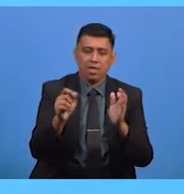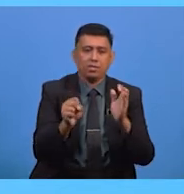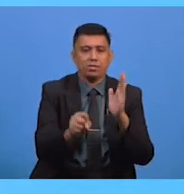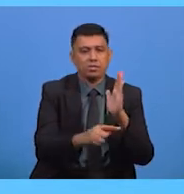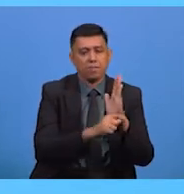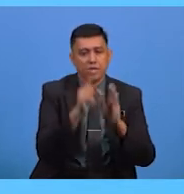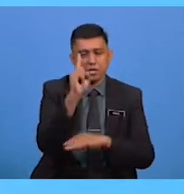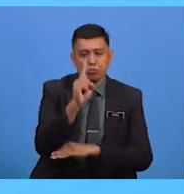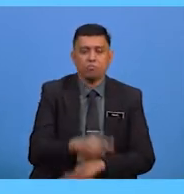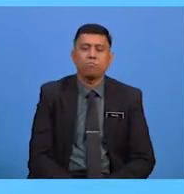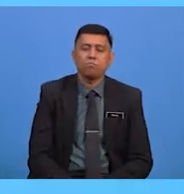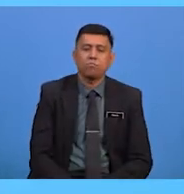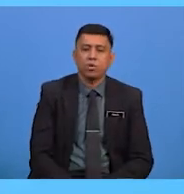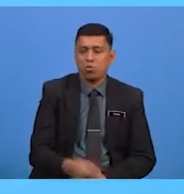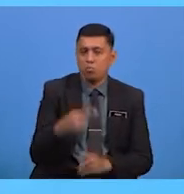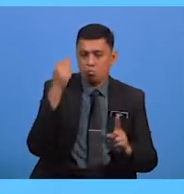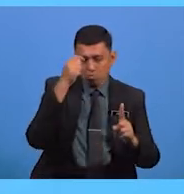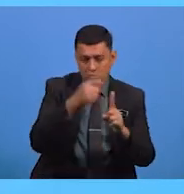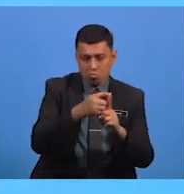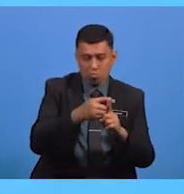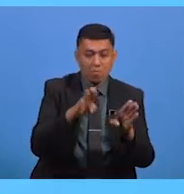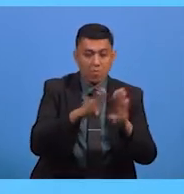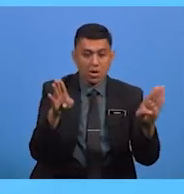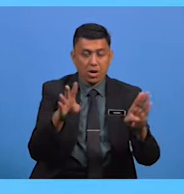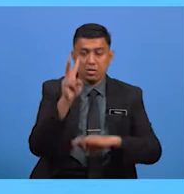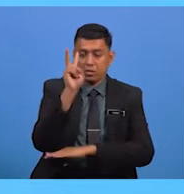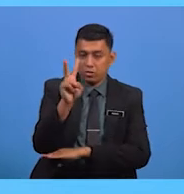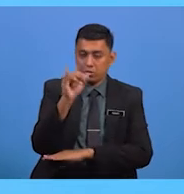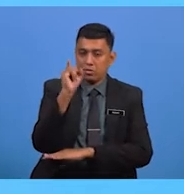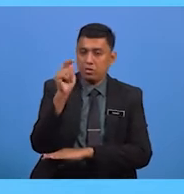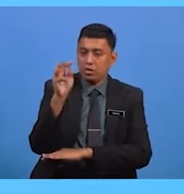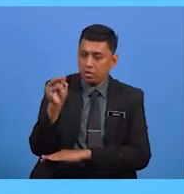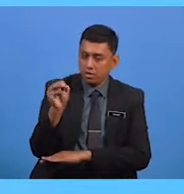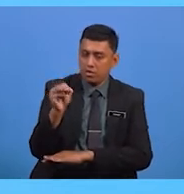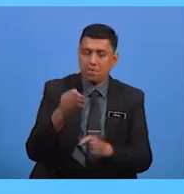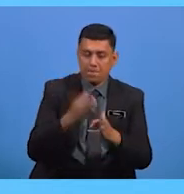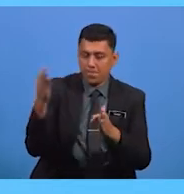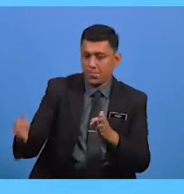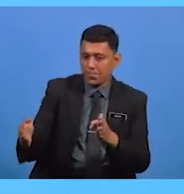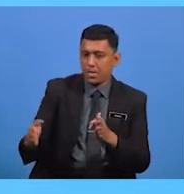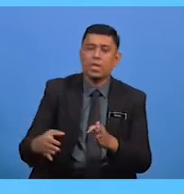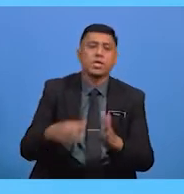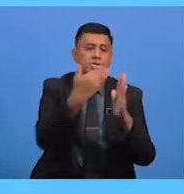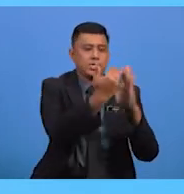tambah satu. Penyataan ini bertujuan untuk membanding dua item bersebelahan dalam